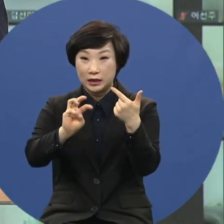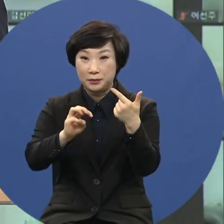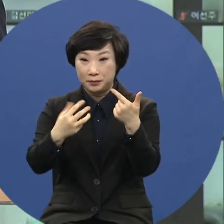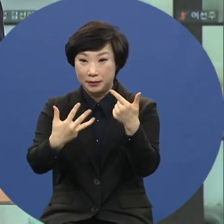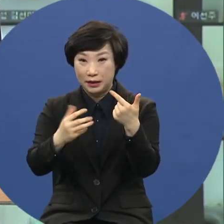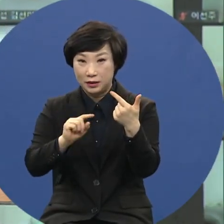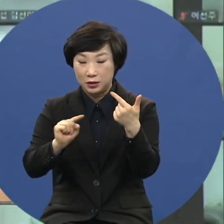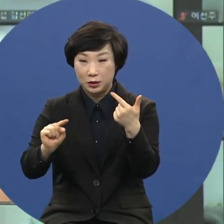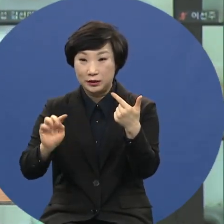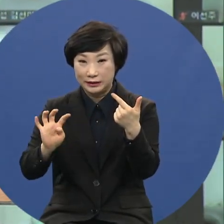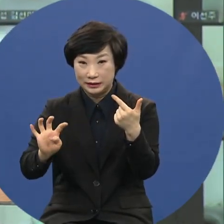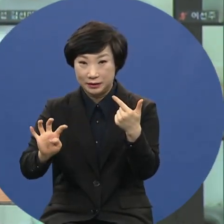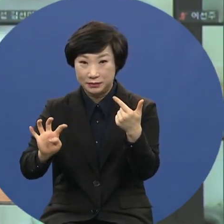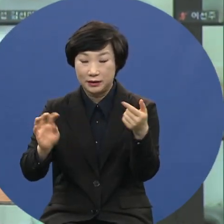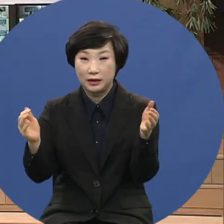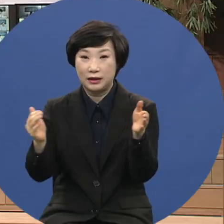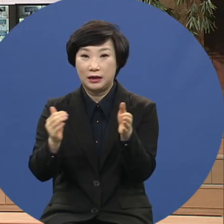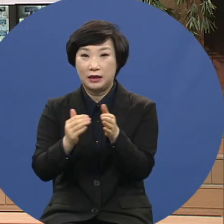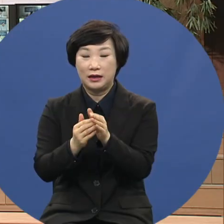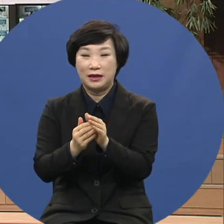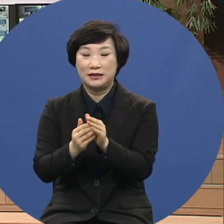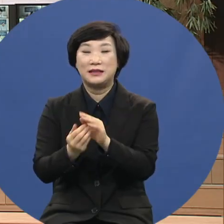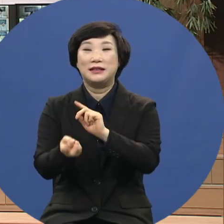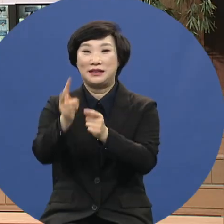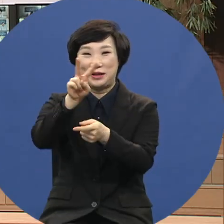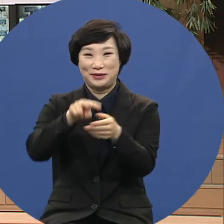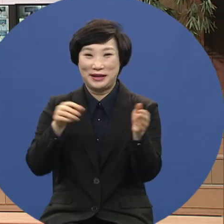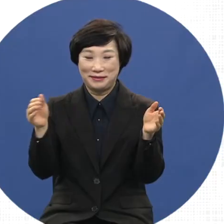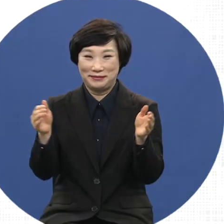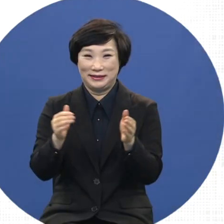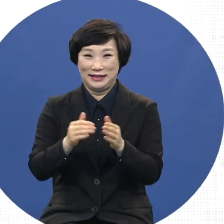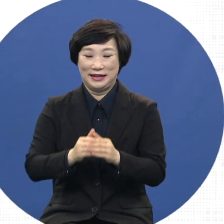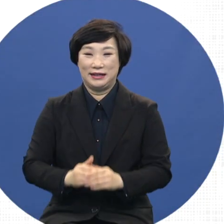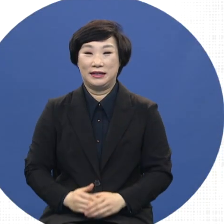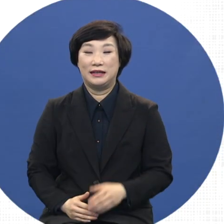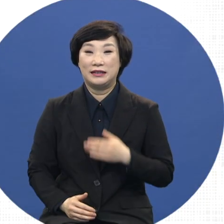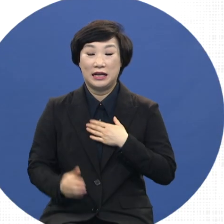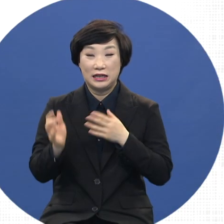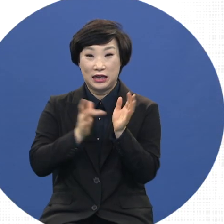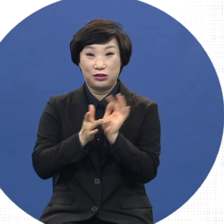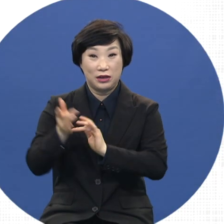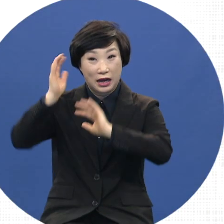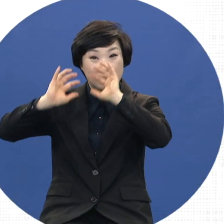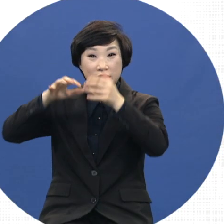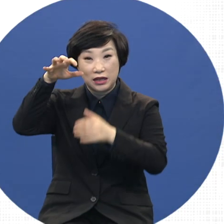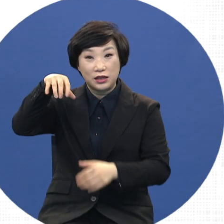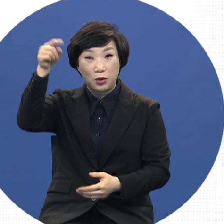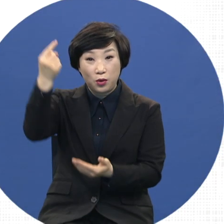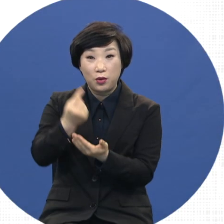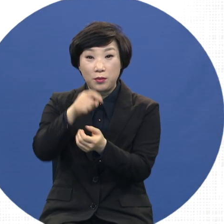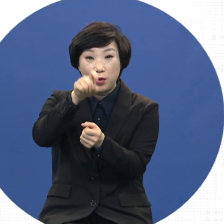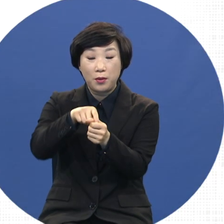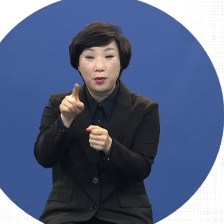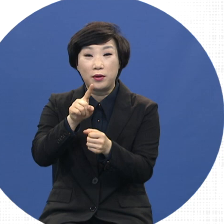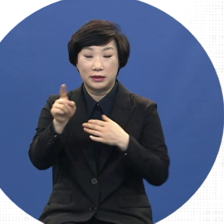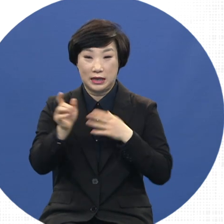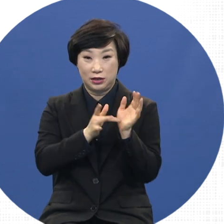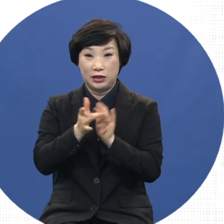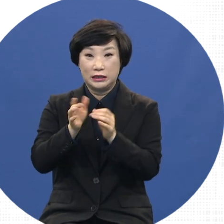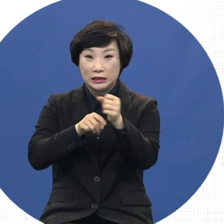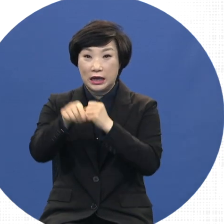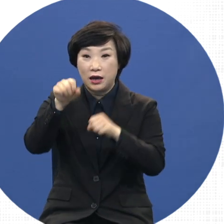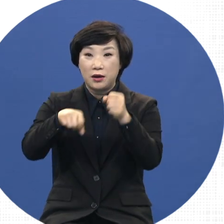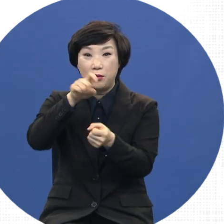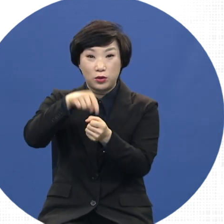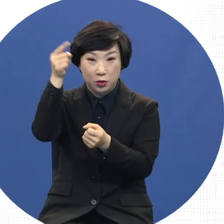38절에서 40절 흑절만 대독합니다. 내가 하늘로서 내려온 것은 내 뜻을 행하려 함이